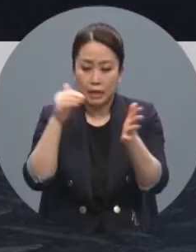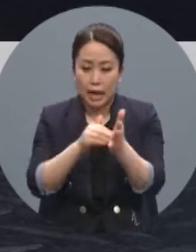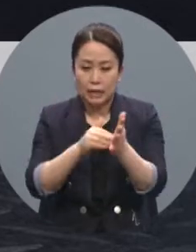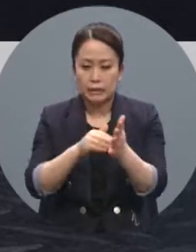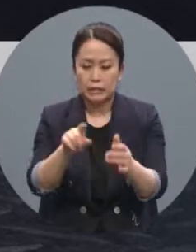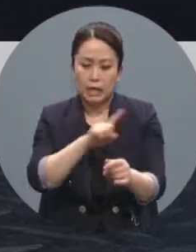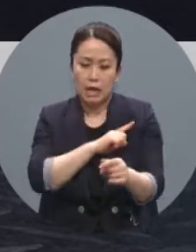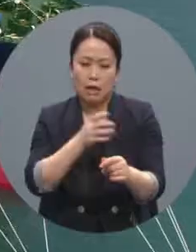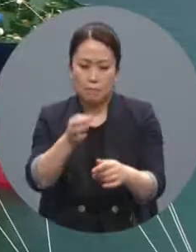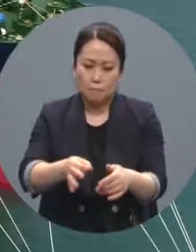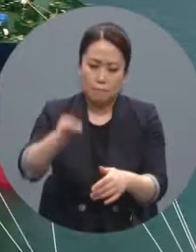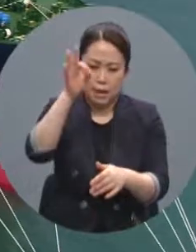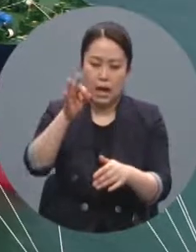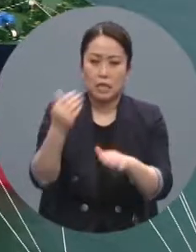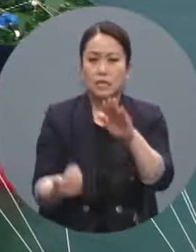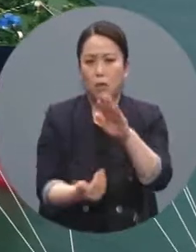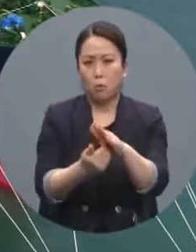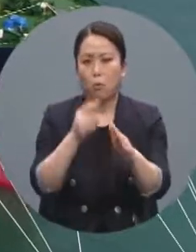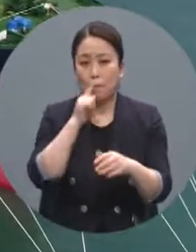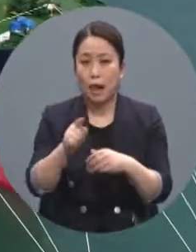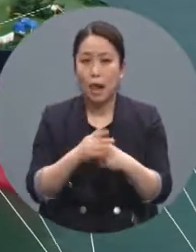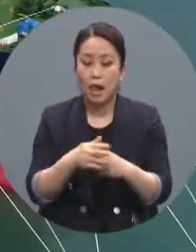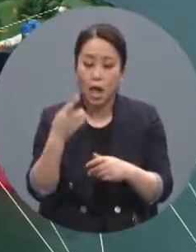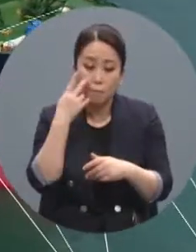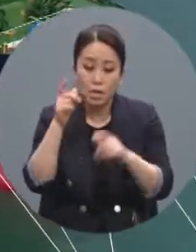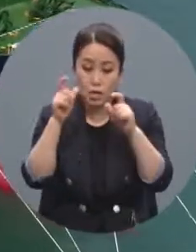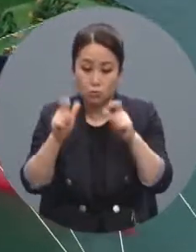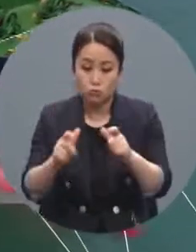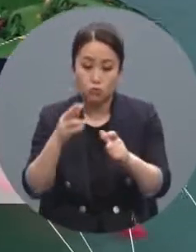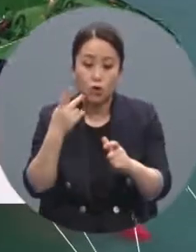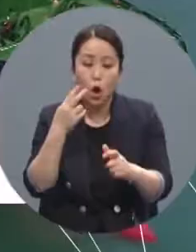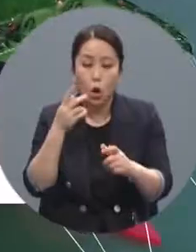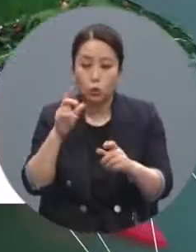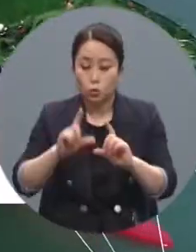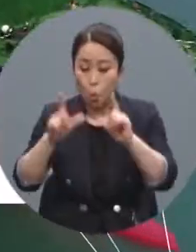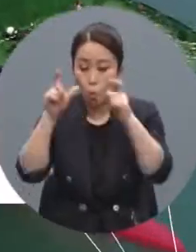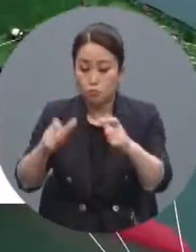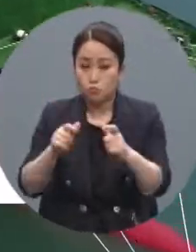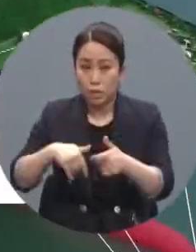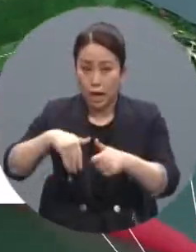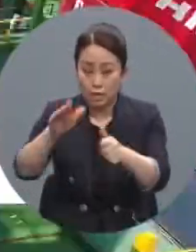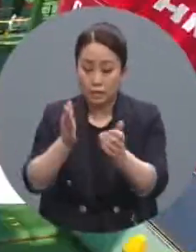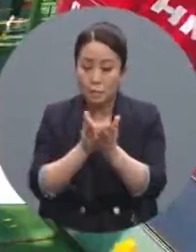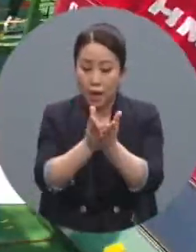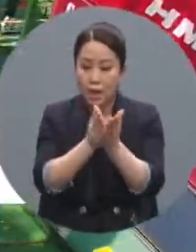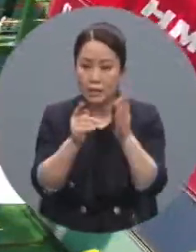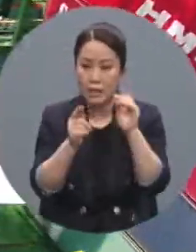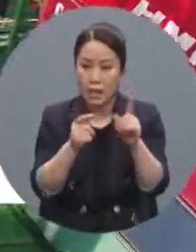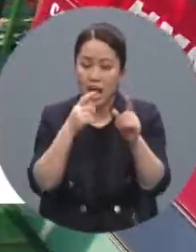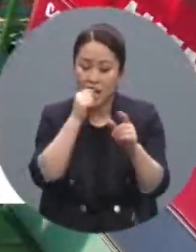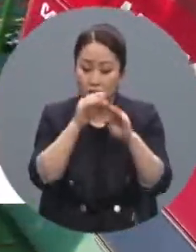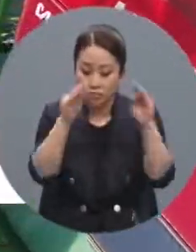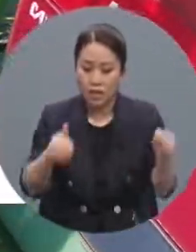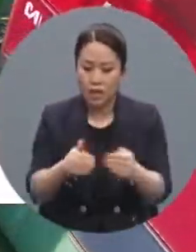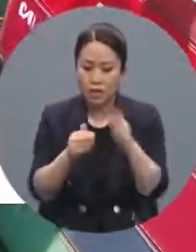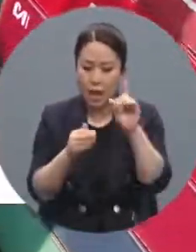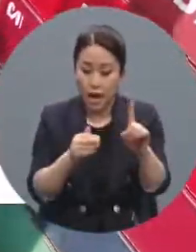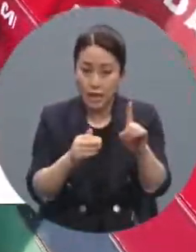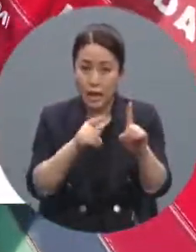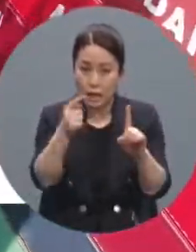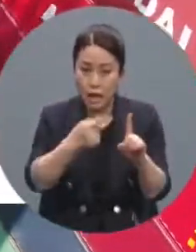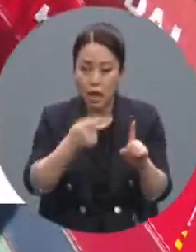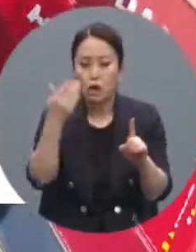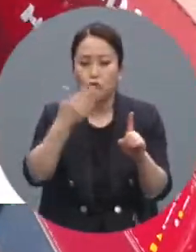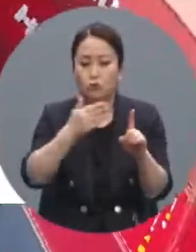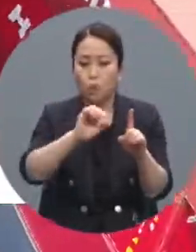최고치를 기록했습니다. 미국 동부로 가는 해상 운임은 컨테이너 하나당 $9,500, 우리 돈으로 1,100만 원을